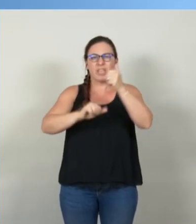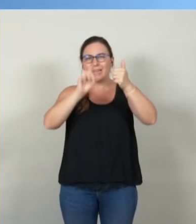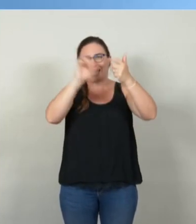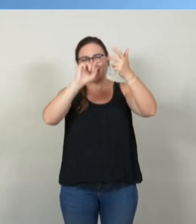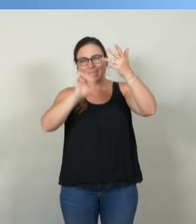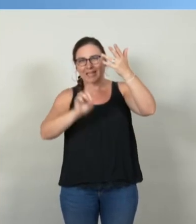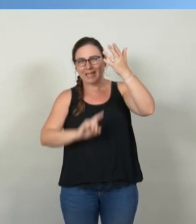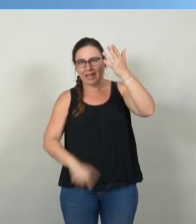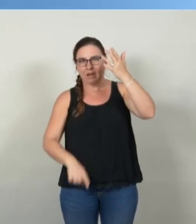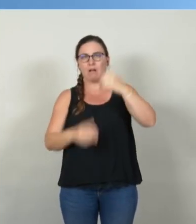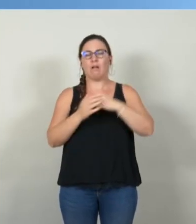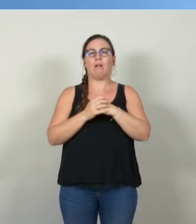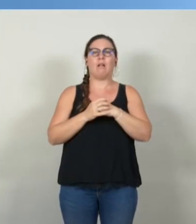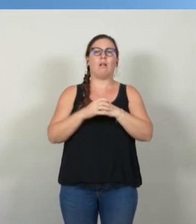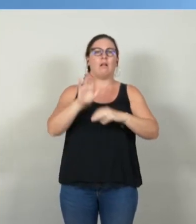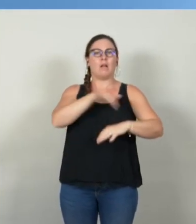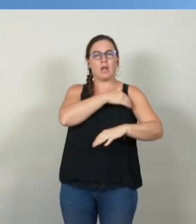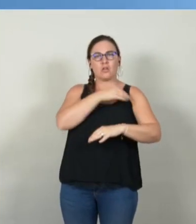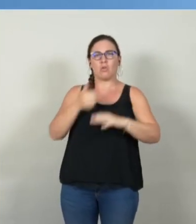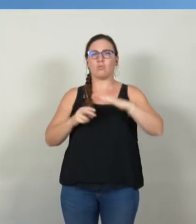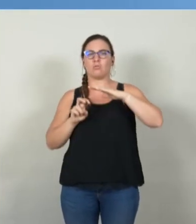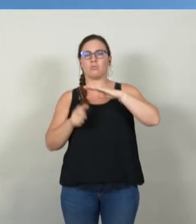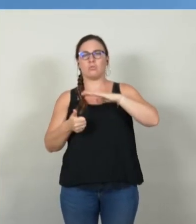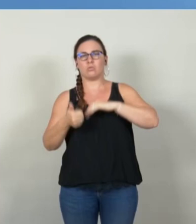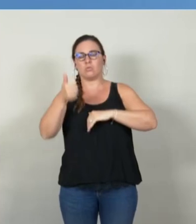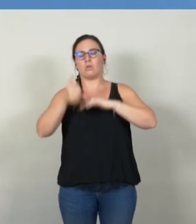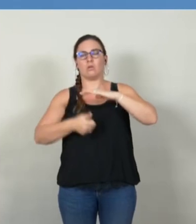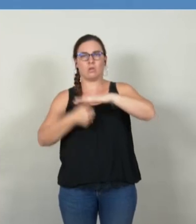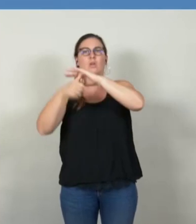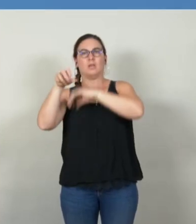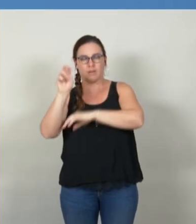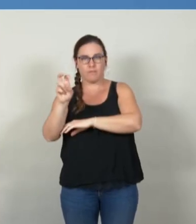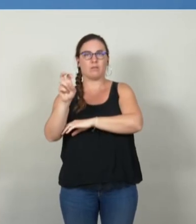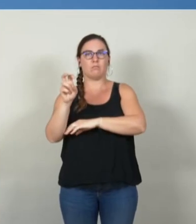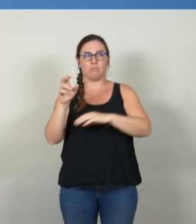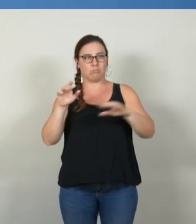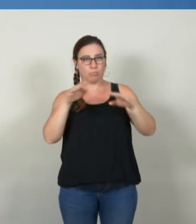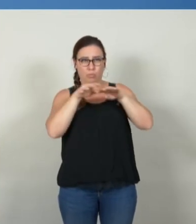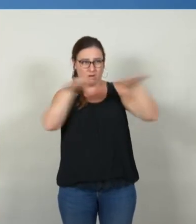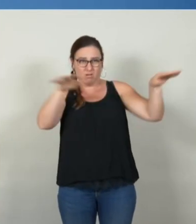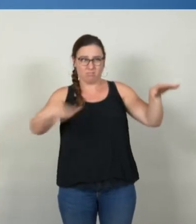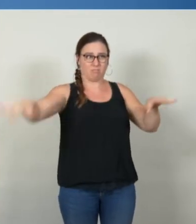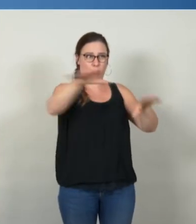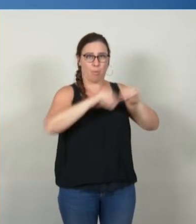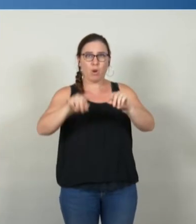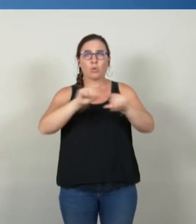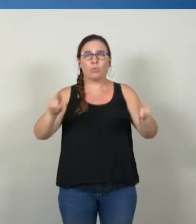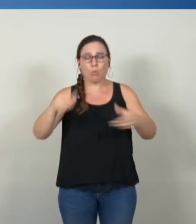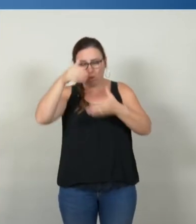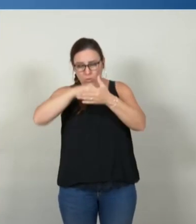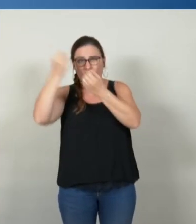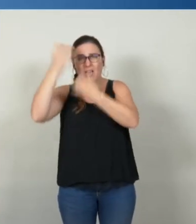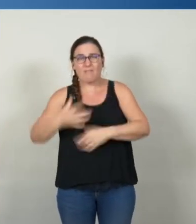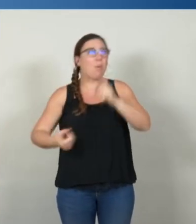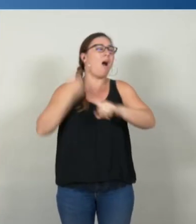recensés par l'agence capitale verte ne s'adressait pas au grand nombre il n'y avait dans cette organisation pas d'événements